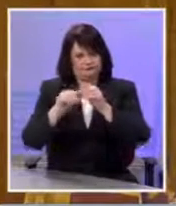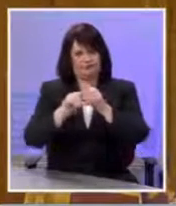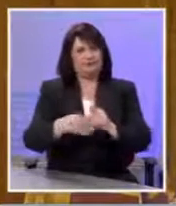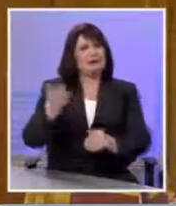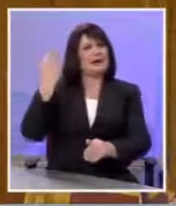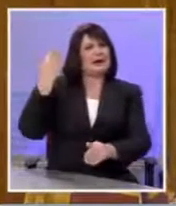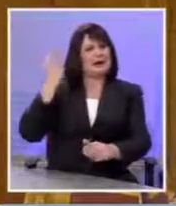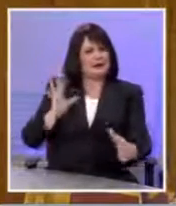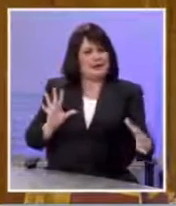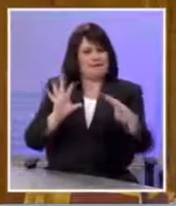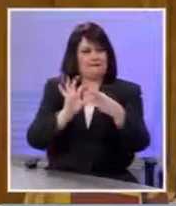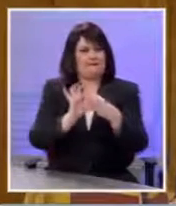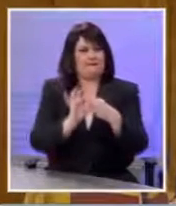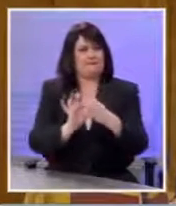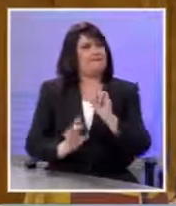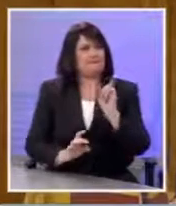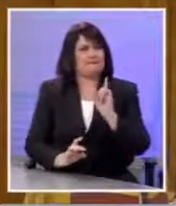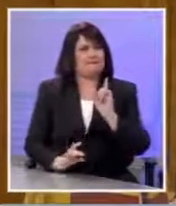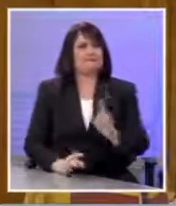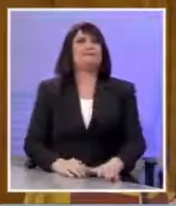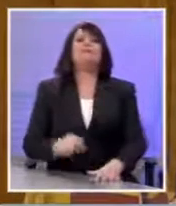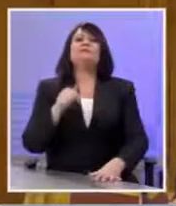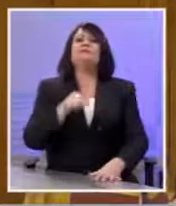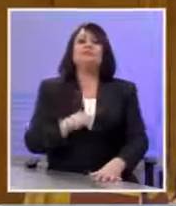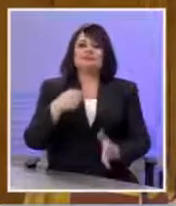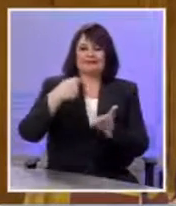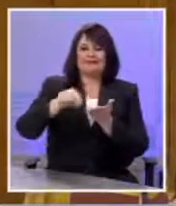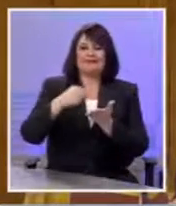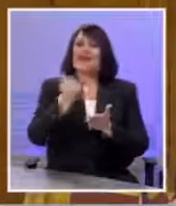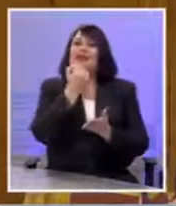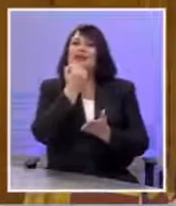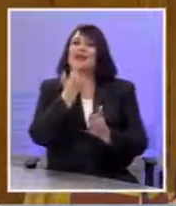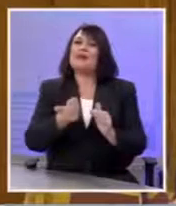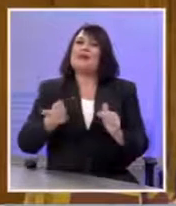παρελθόντος, αλλά έρχεται ακριβώς να διορθώσει λάθη